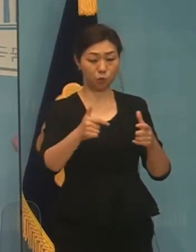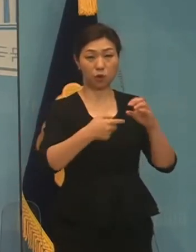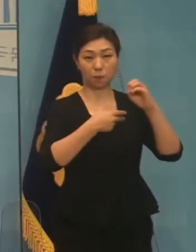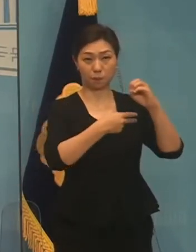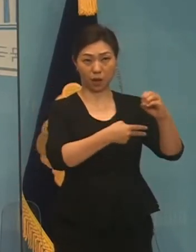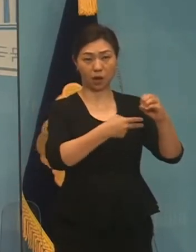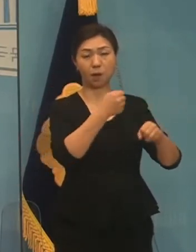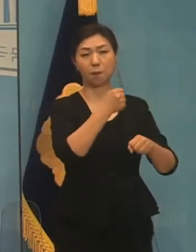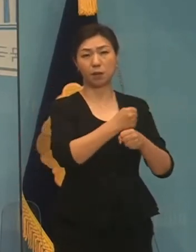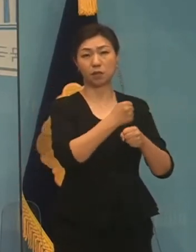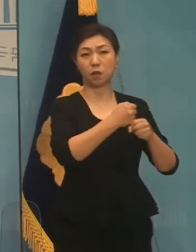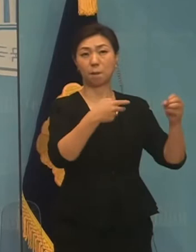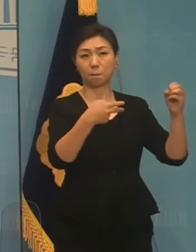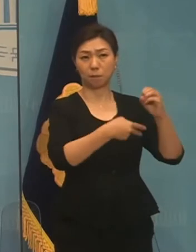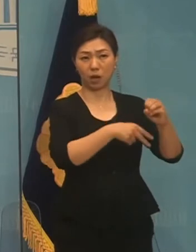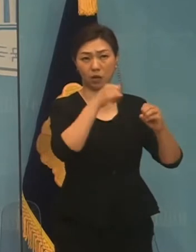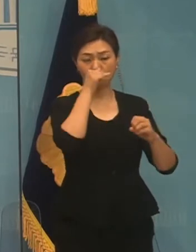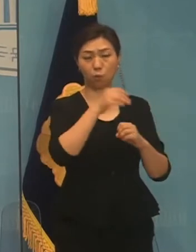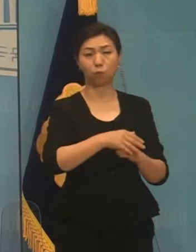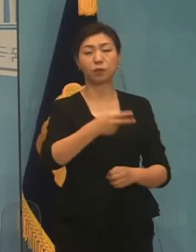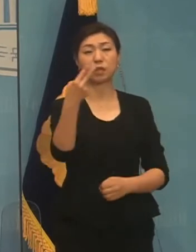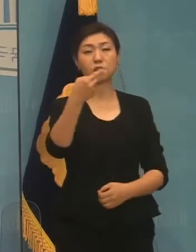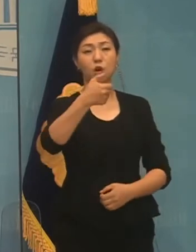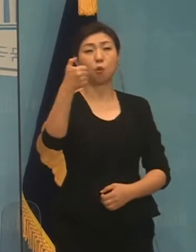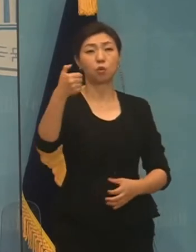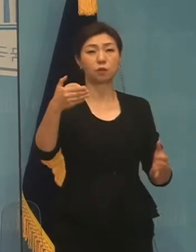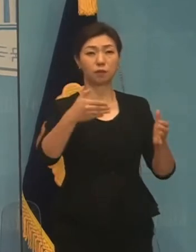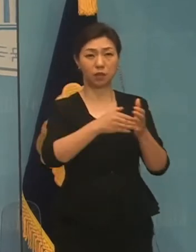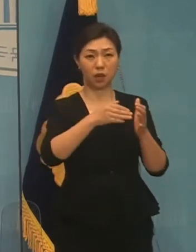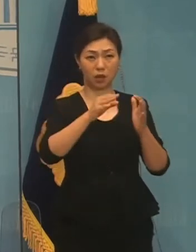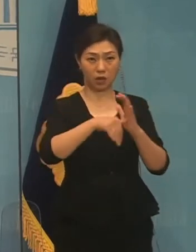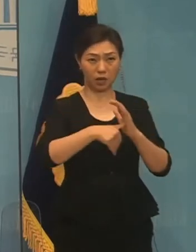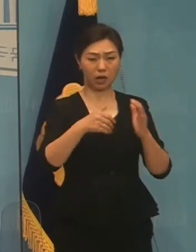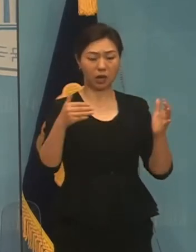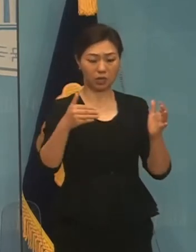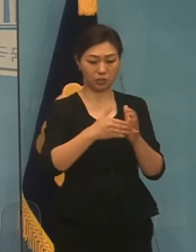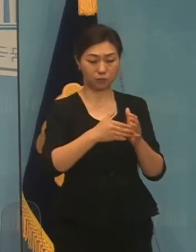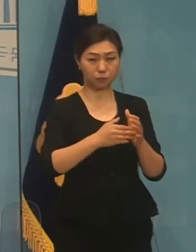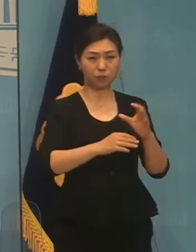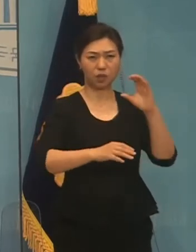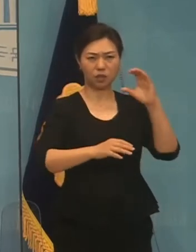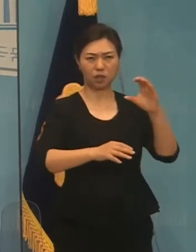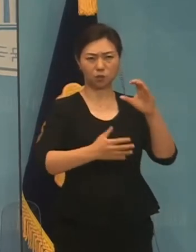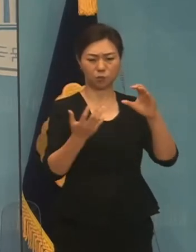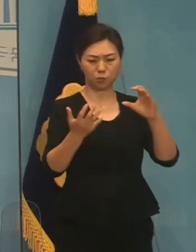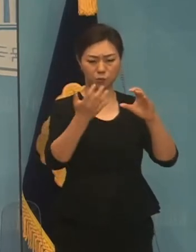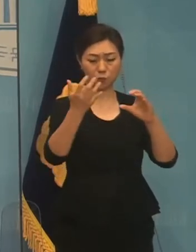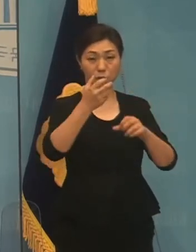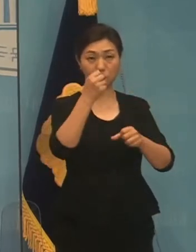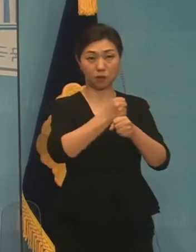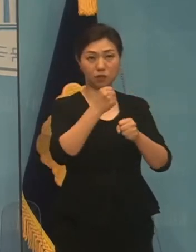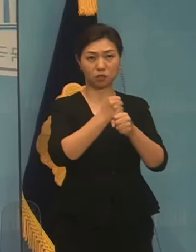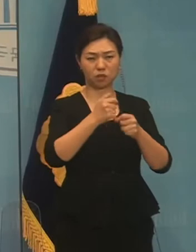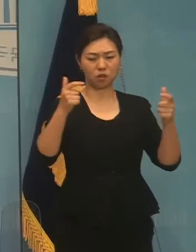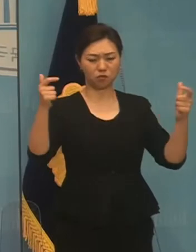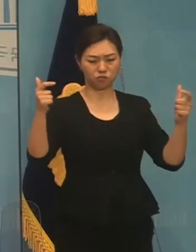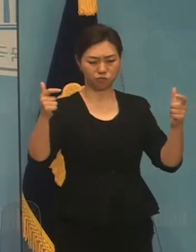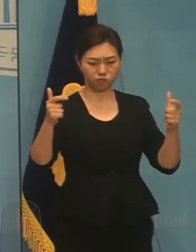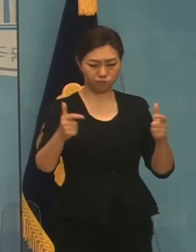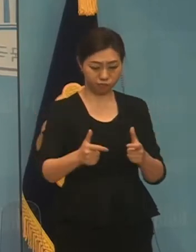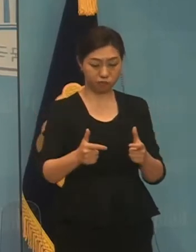2020년대 내에 온실가스 배출량 대폭 감축 달성이라는 문구가 되었습니다.